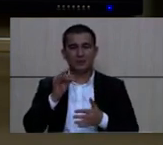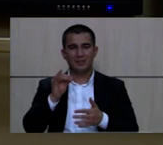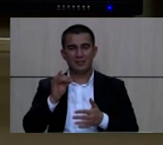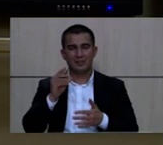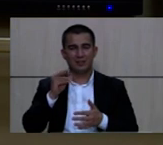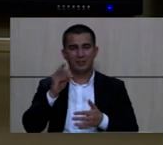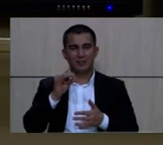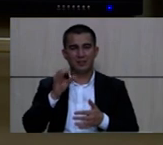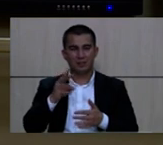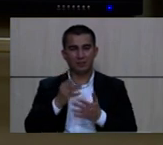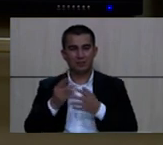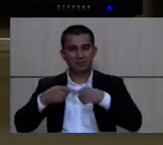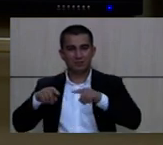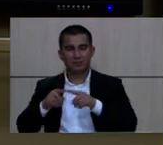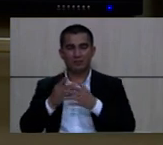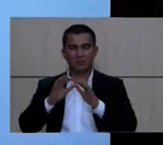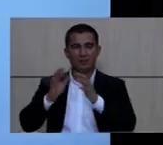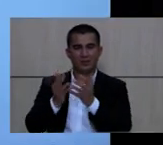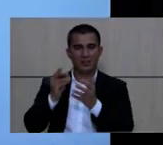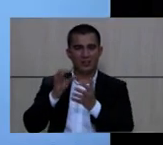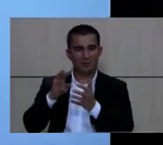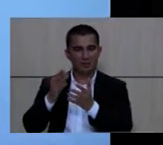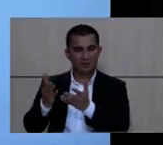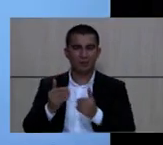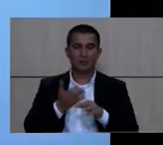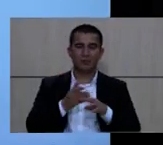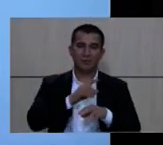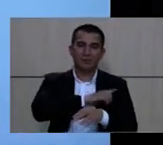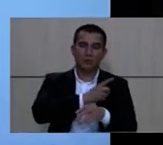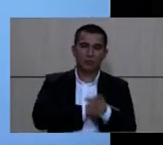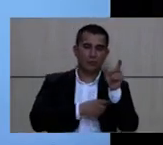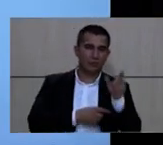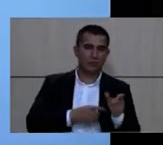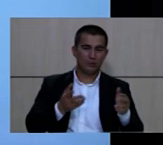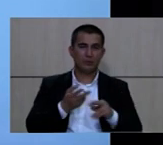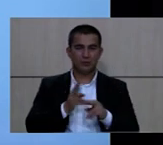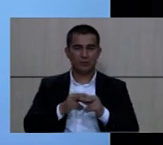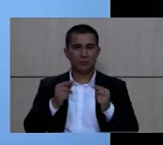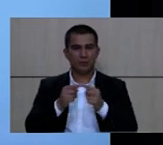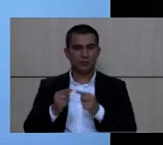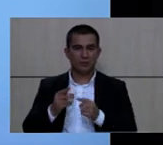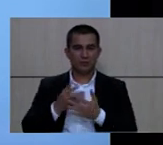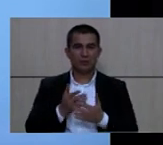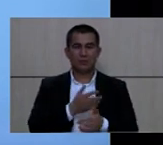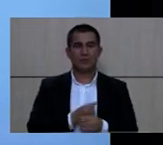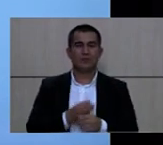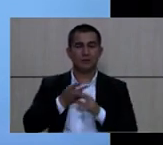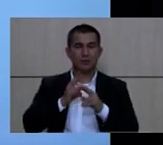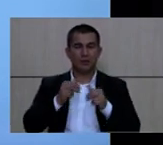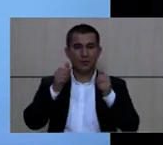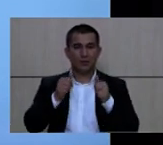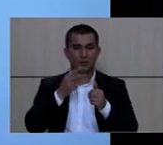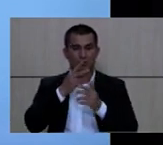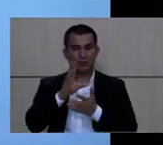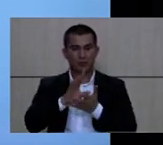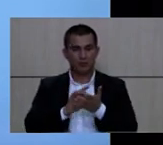shartini yozamiz. Berilgan V barobar 20 metr taqsim sekundga teng, M barobar